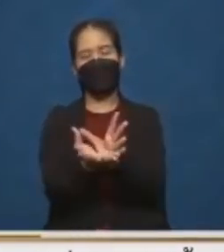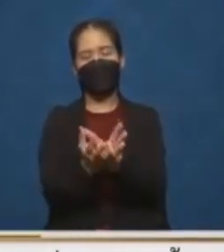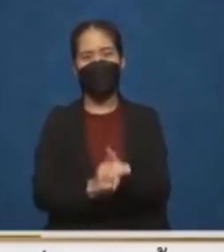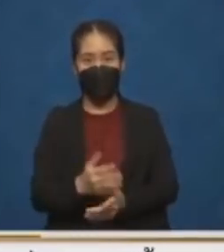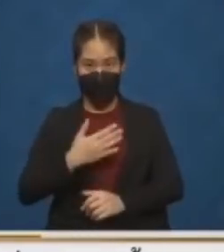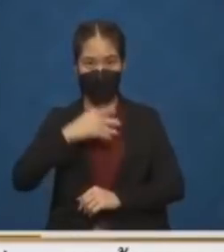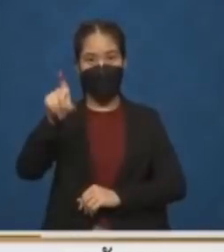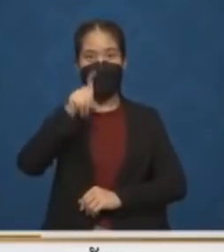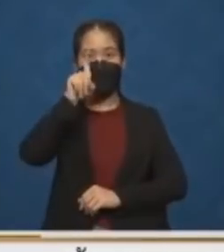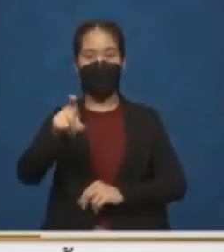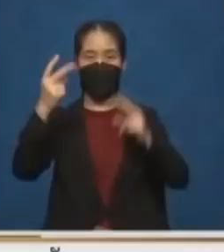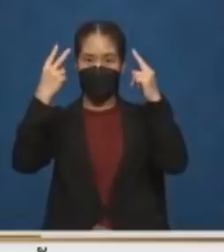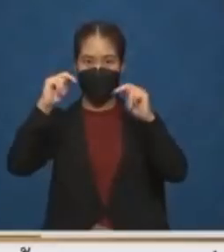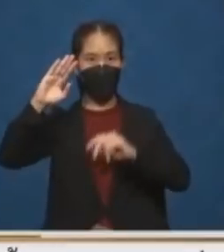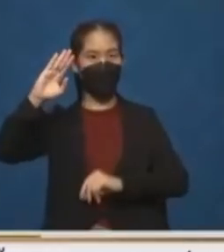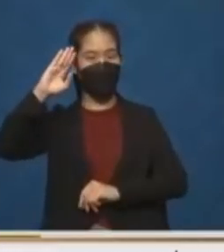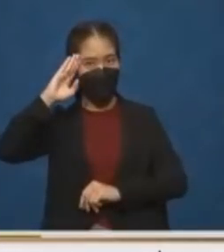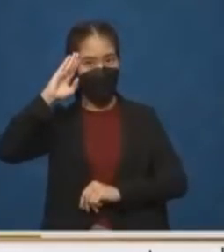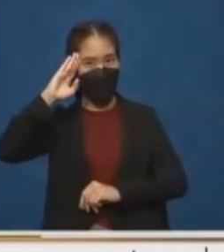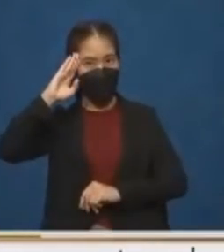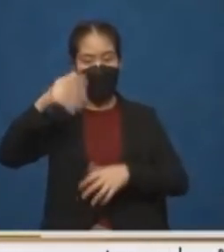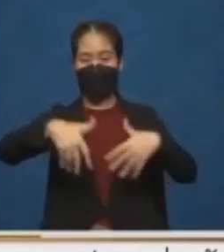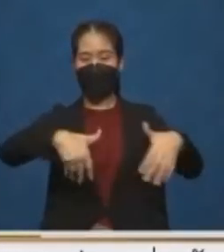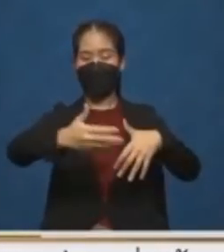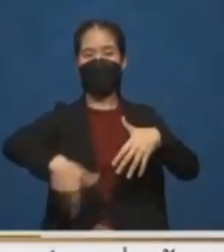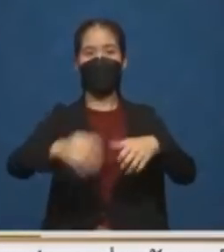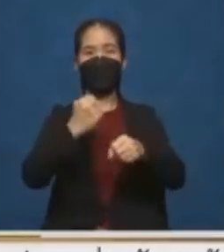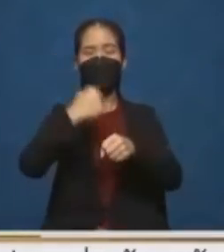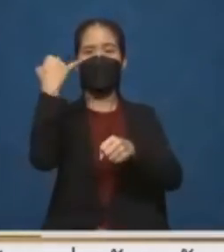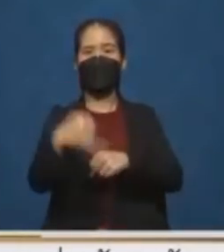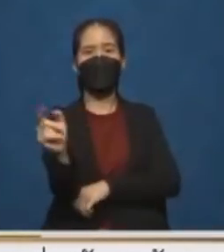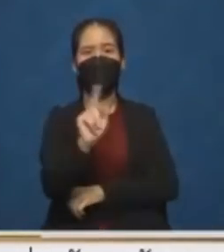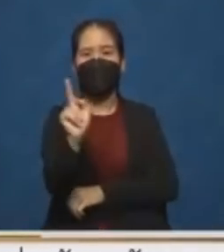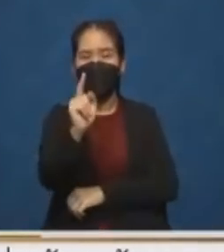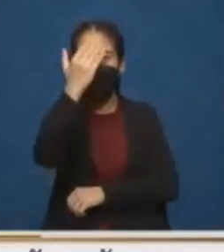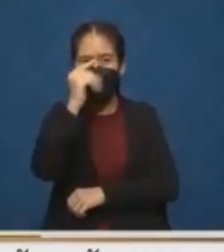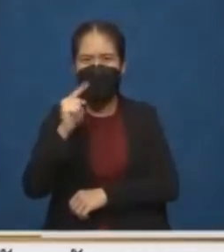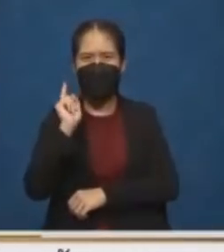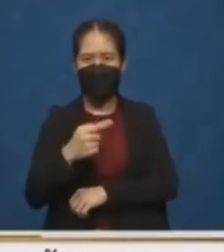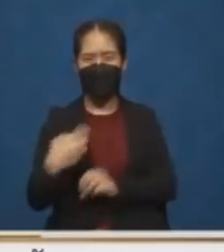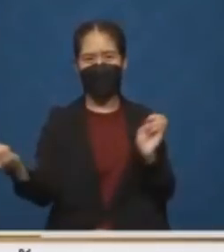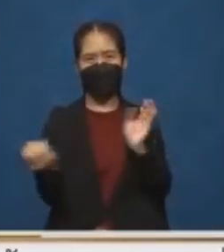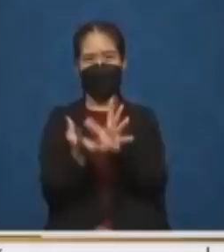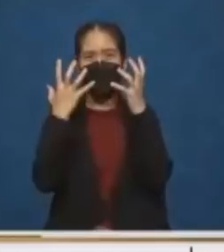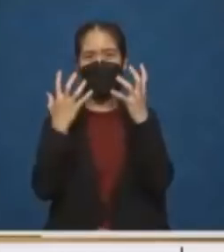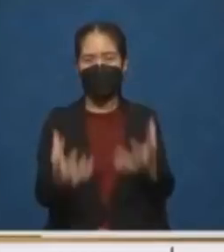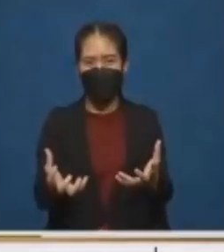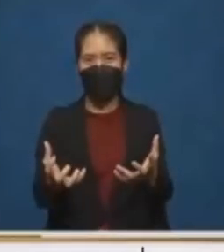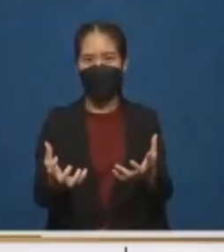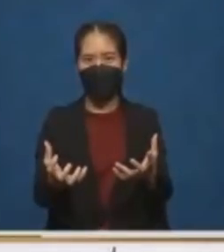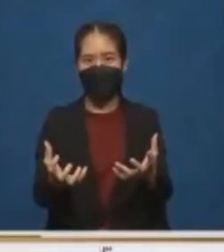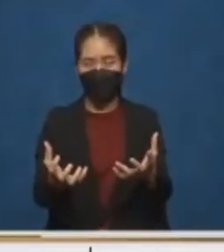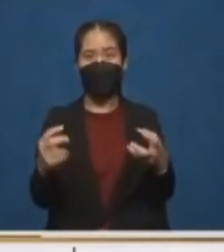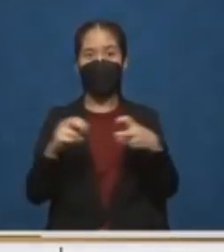ผมถามผลเอกประยุติ คนเหลานั้นเขาทำผิดอะไรครับทำไมเขาตองมารบผลกระทบที่เกืจากการบ